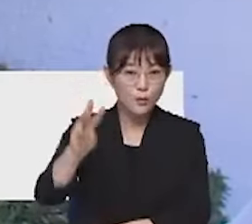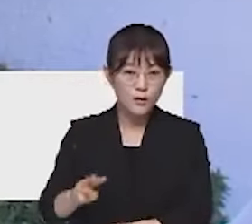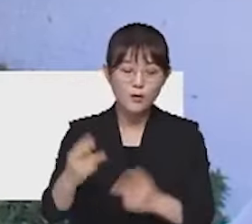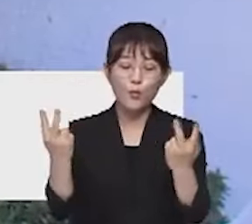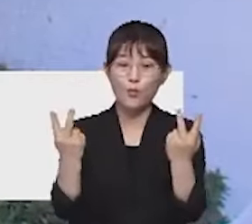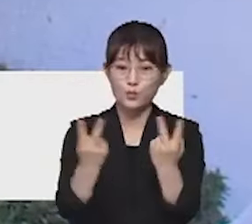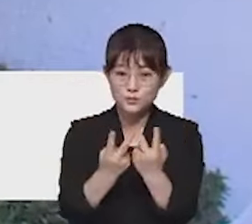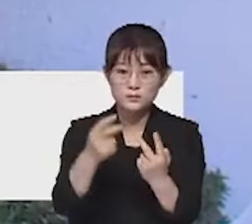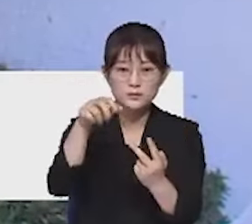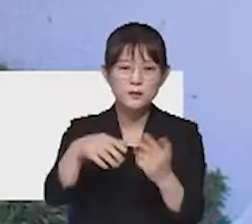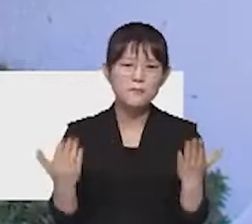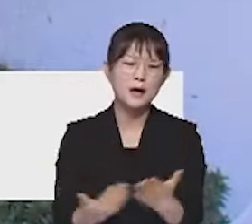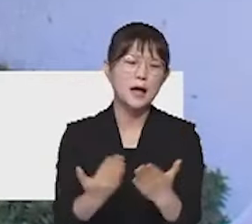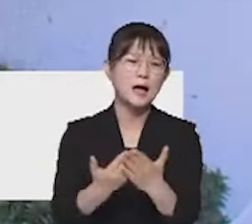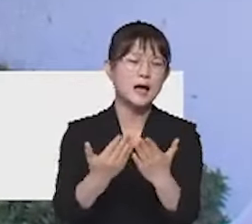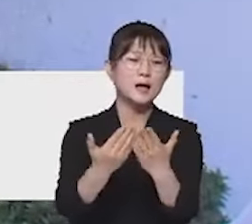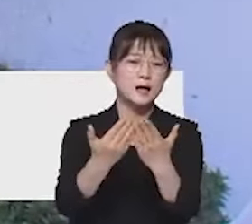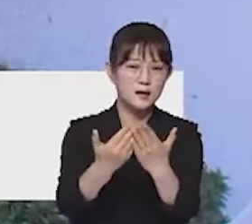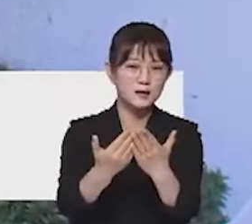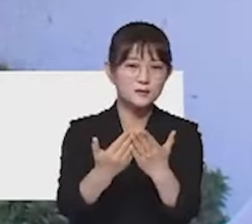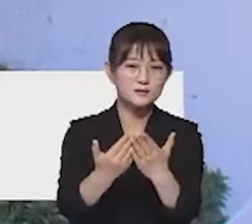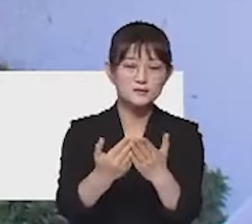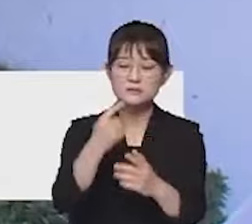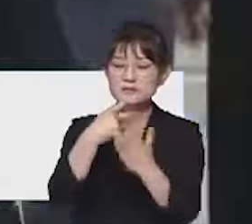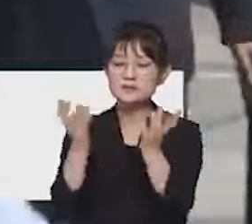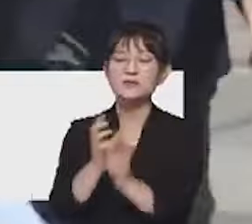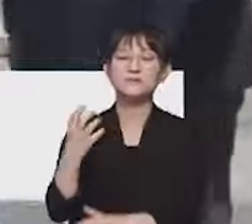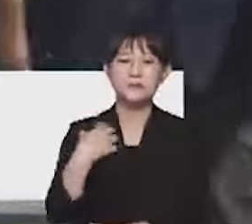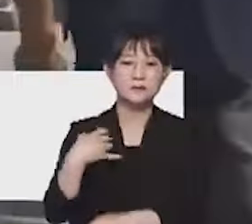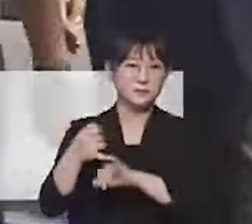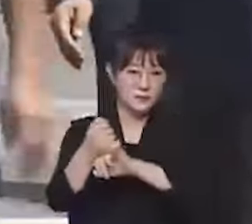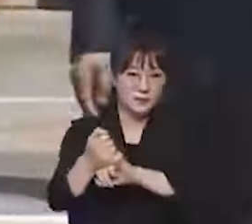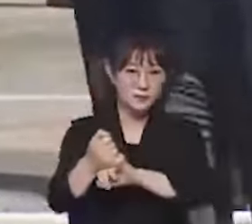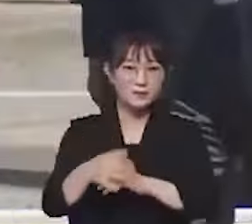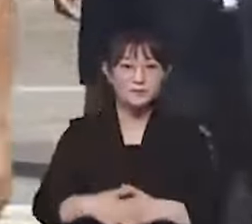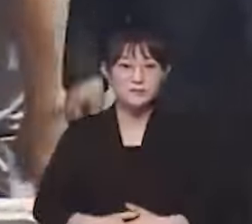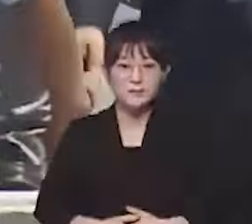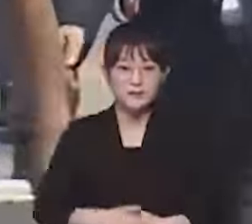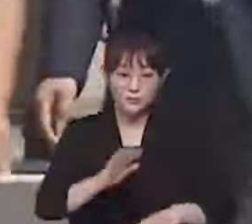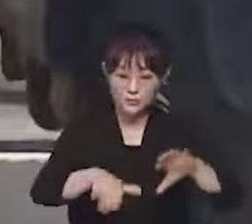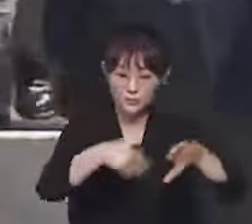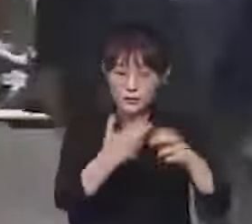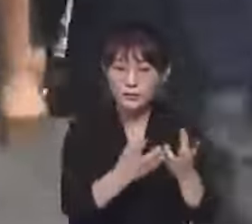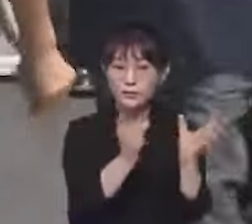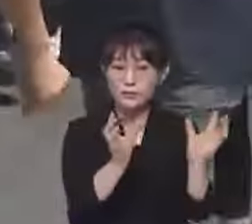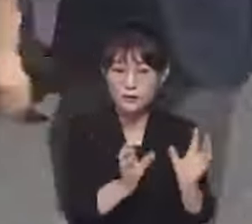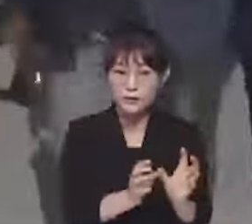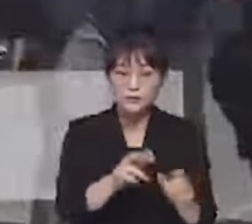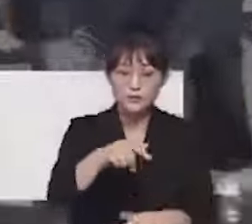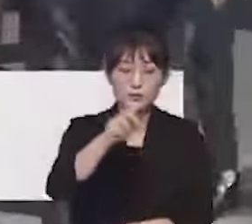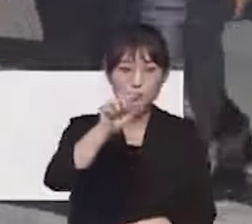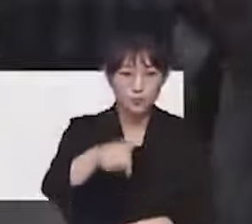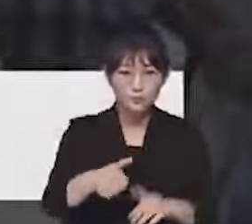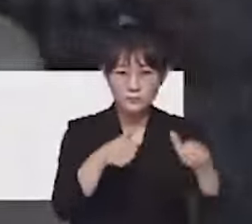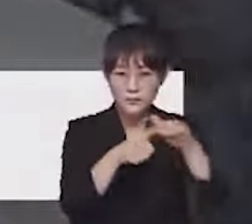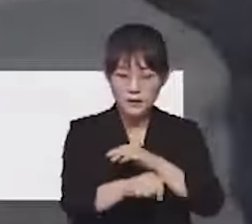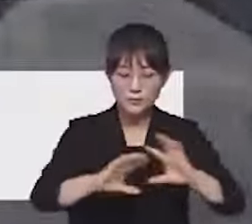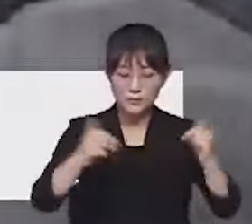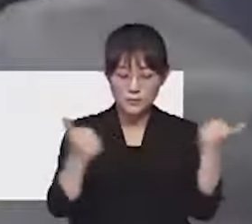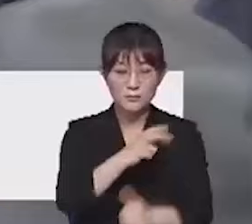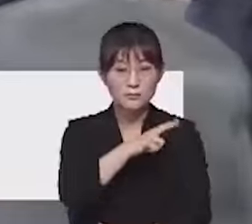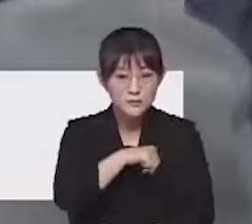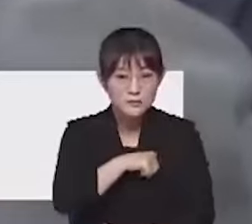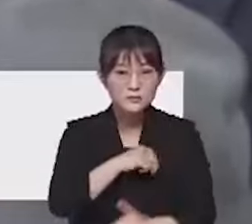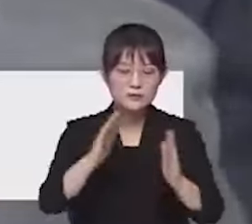곡성의 발전을 민주당이 책임지겠다. 조국혁신당 조국 대표와 의원들도 이틀째